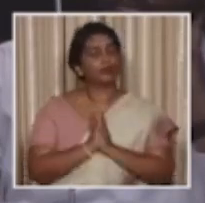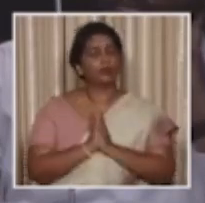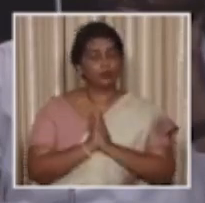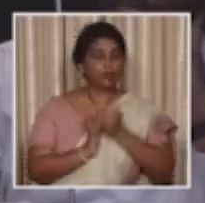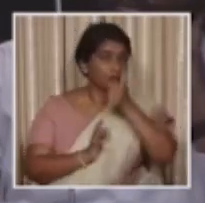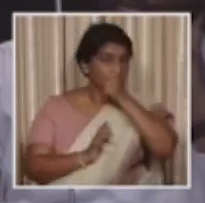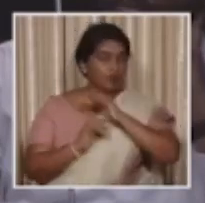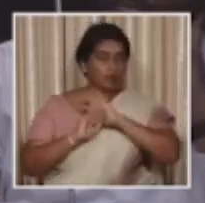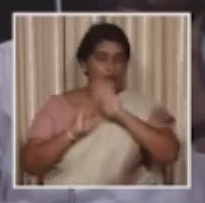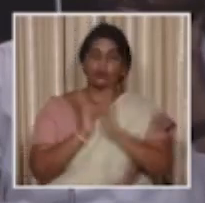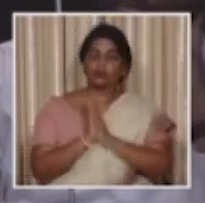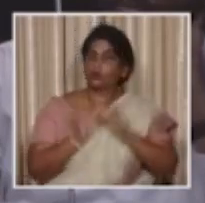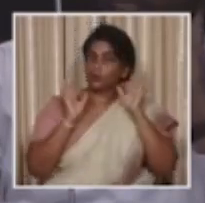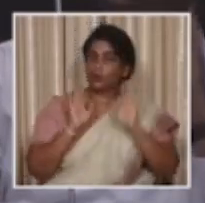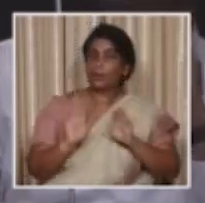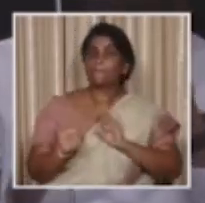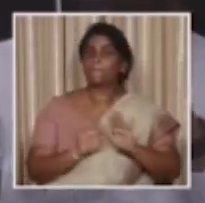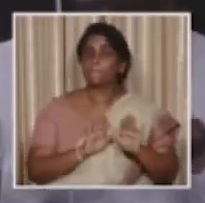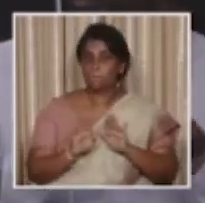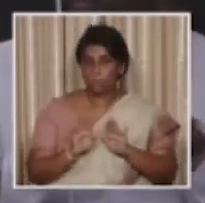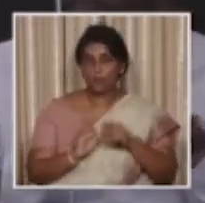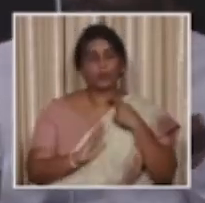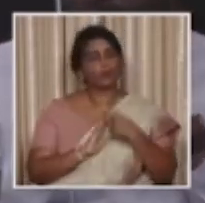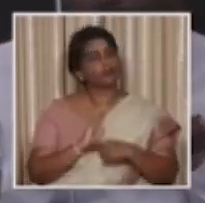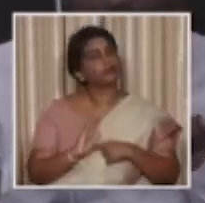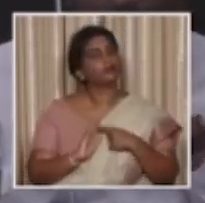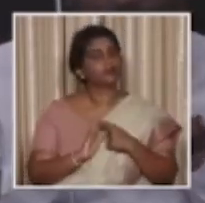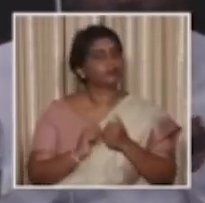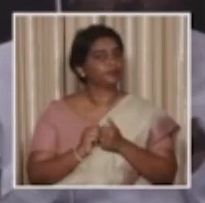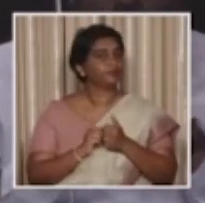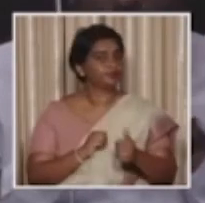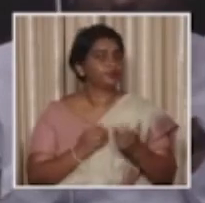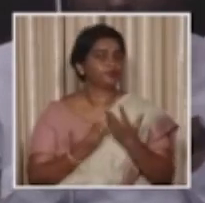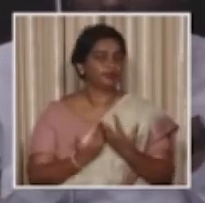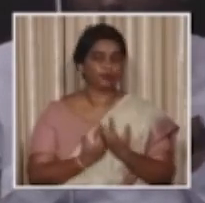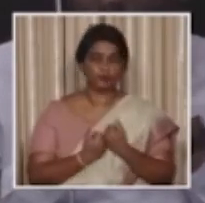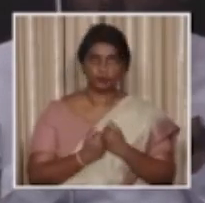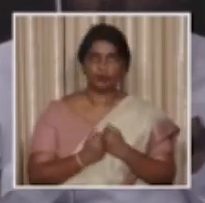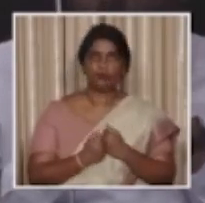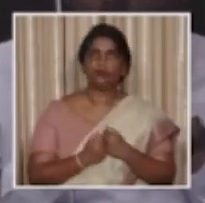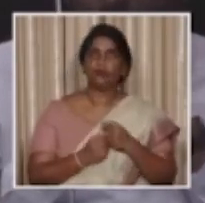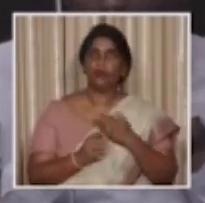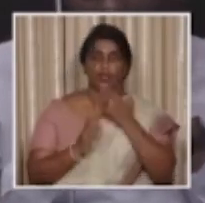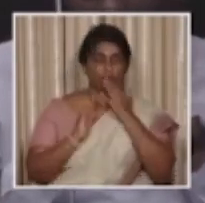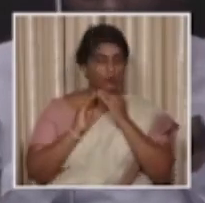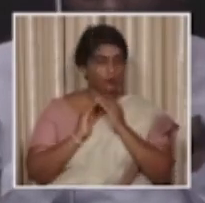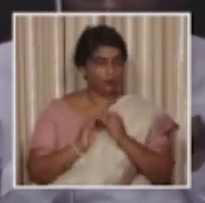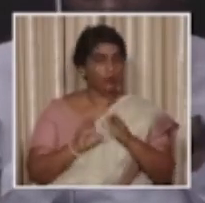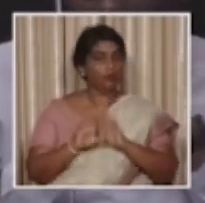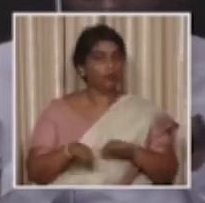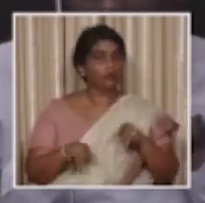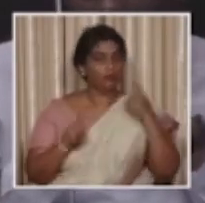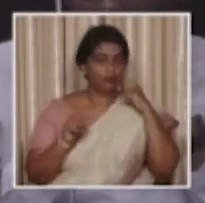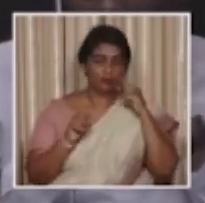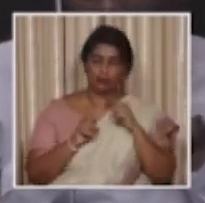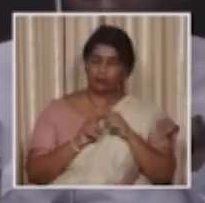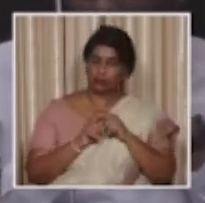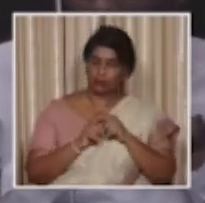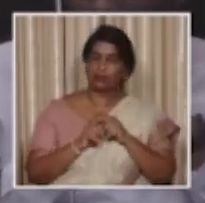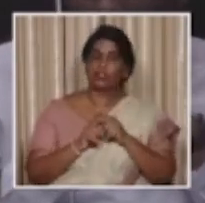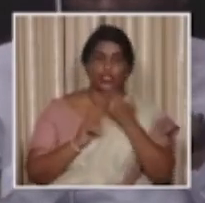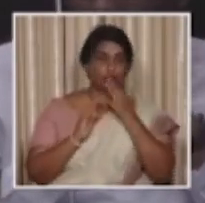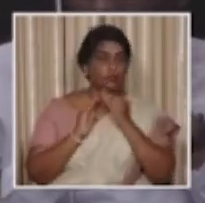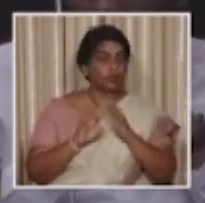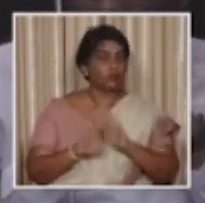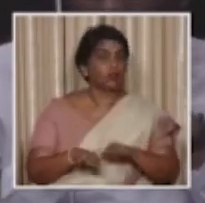දූෂණය වංචාවෙන් තොර පාලනයක් මේ රටේ තිබෙන්නට අවශ්‍යයි. පාසල් දරුවන් පිළිබඳව කතා කරන විට